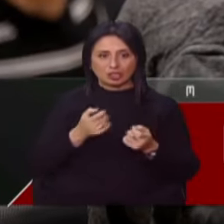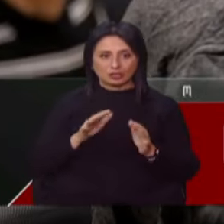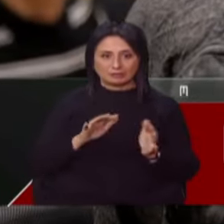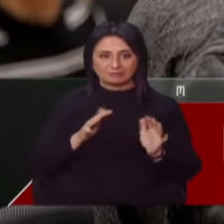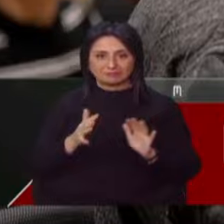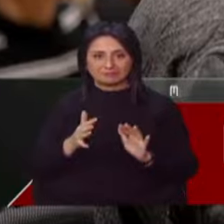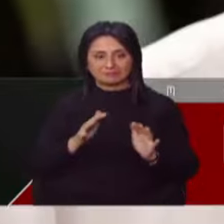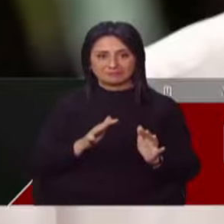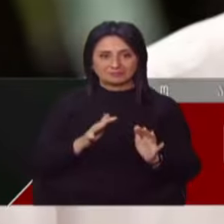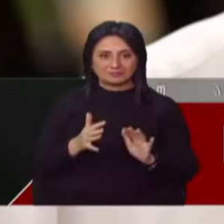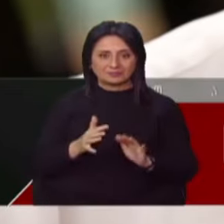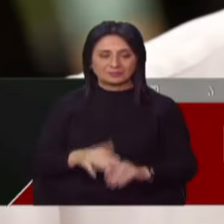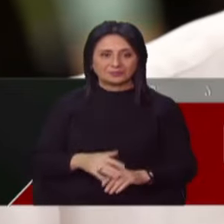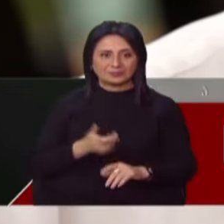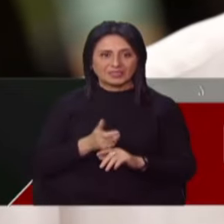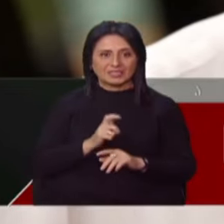იყო,